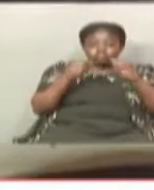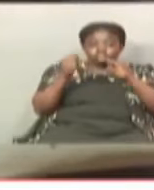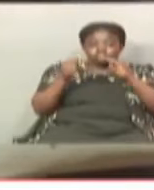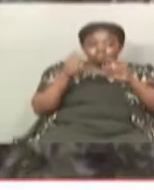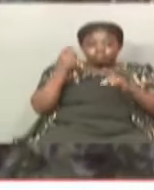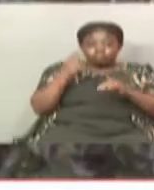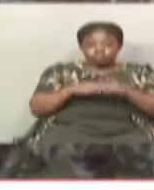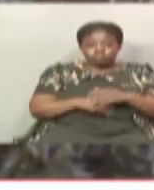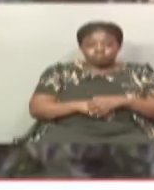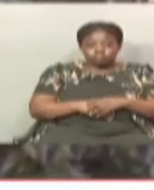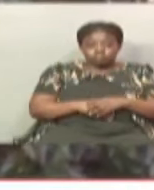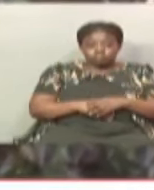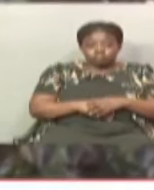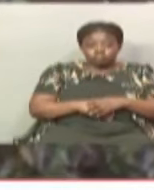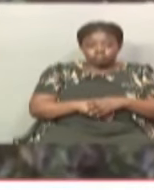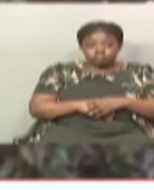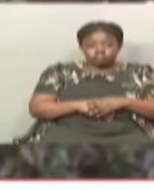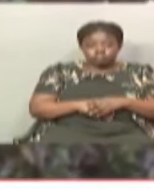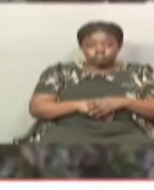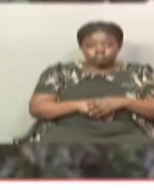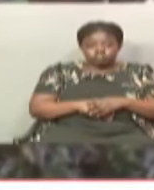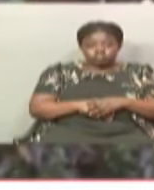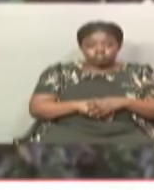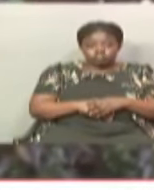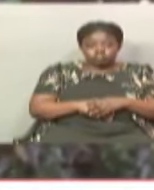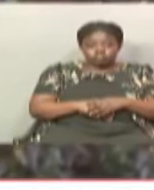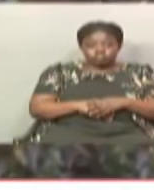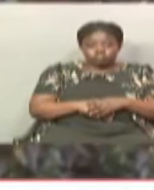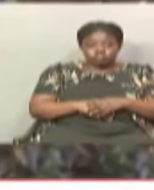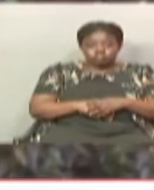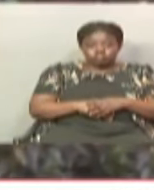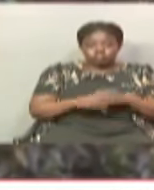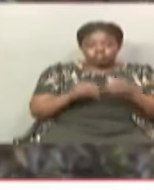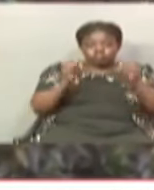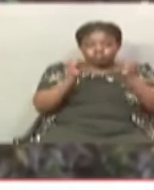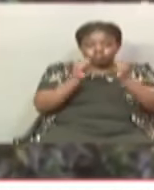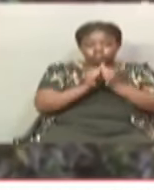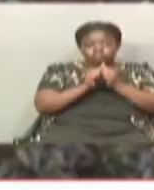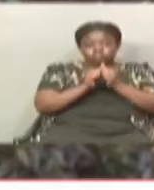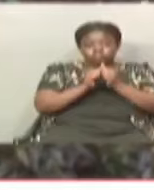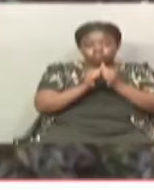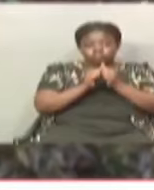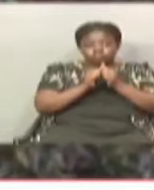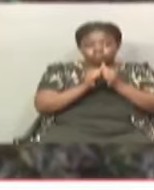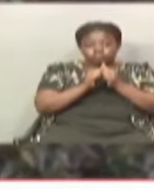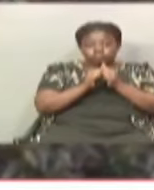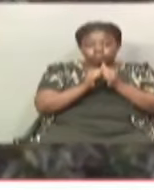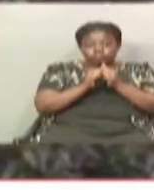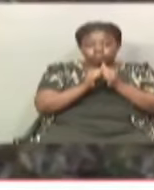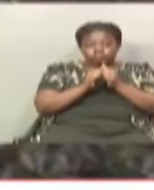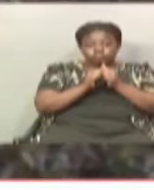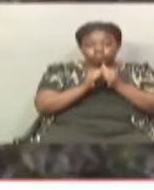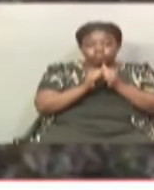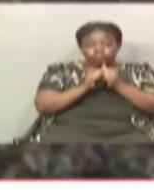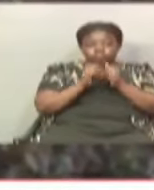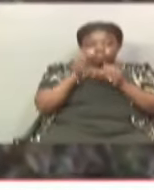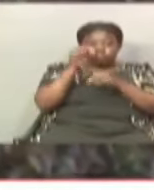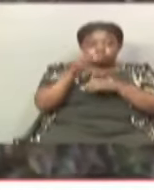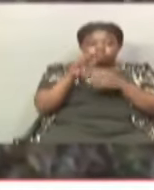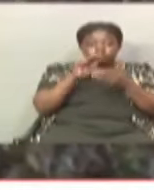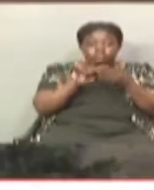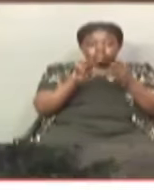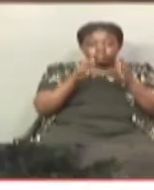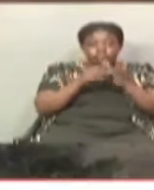enzibu era nakoze bulungi nafunye aggregate 10 era nga mu future